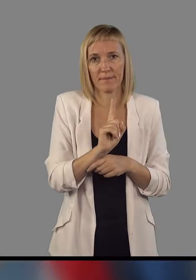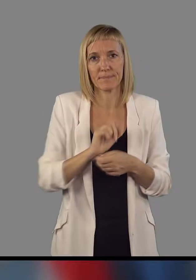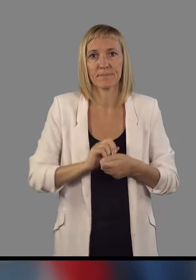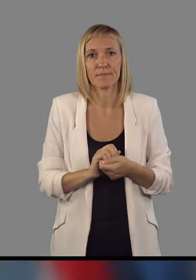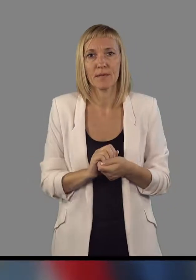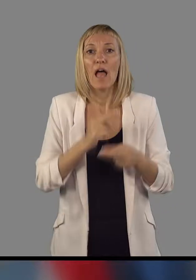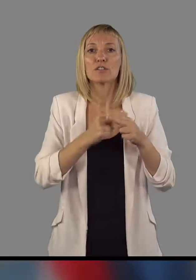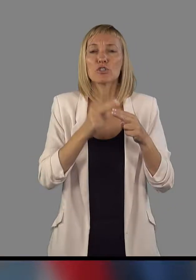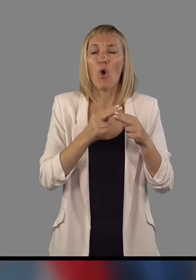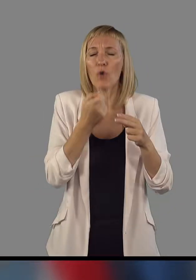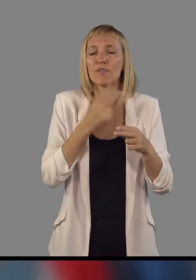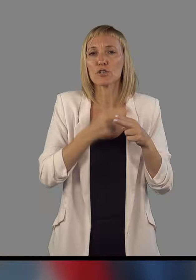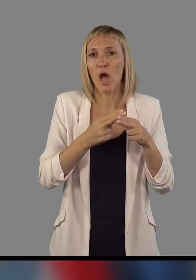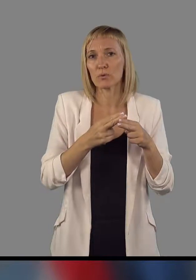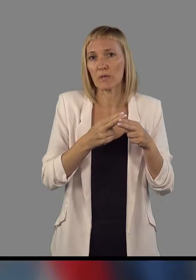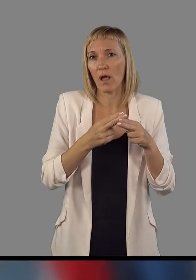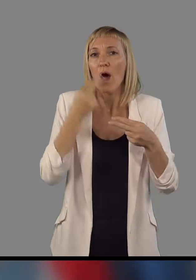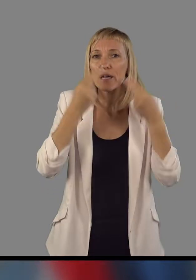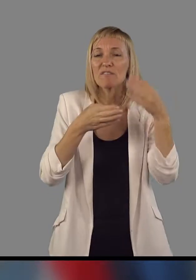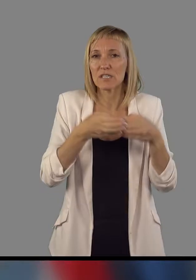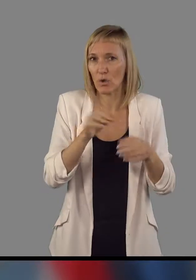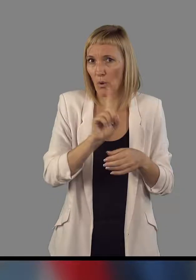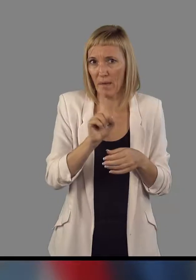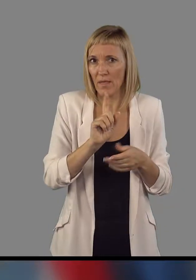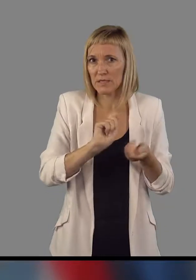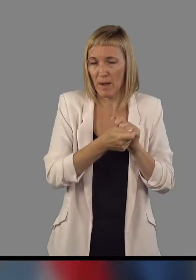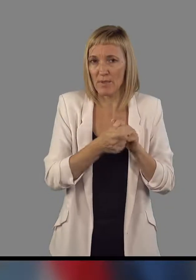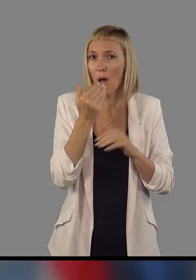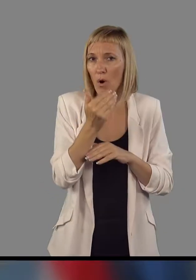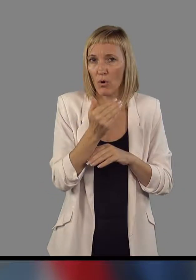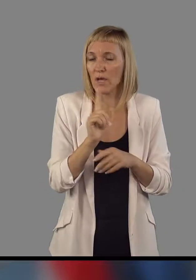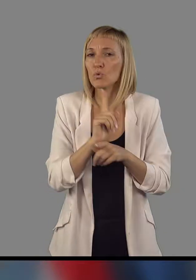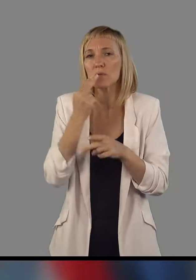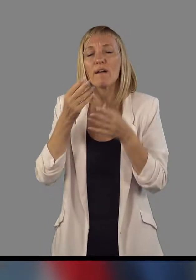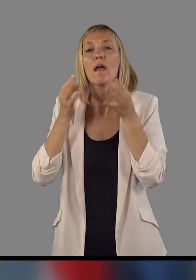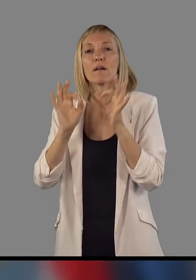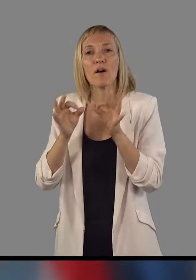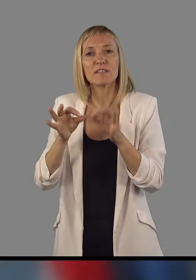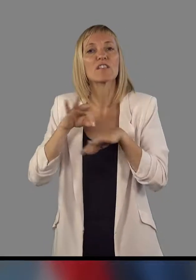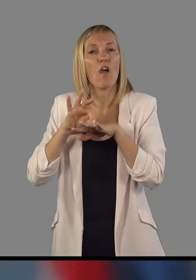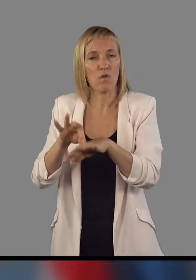kvalitetnih odločitev Državne revizijske komisije, niti kvalitetnih